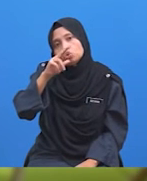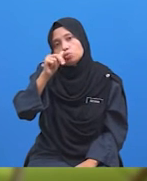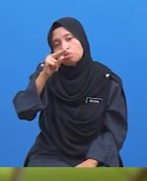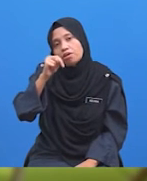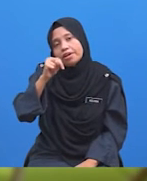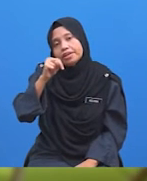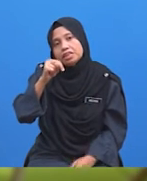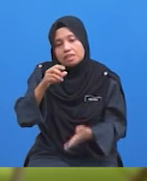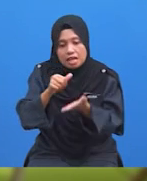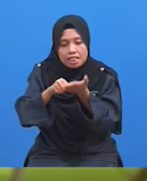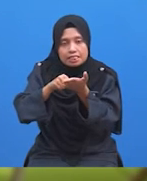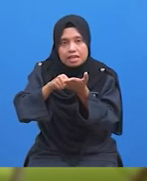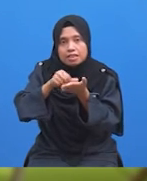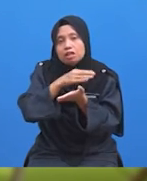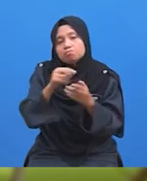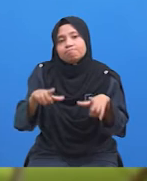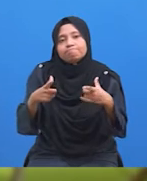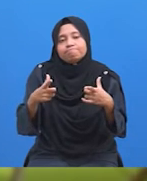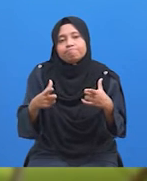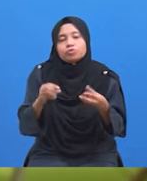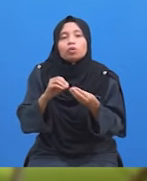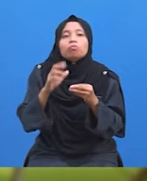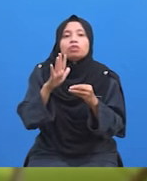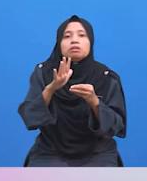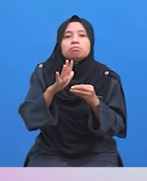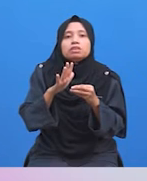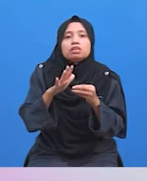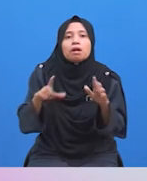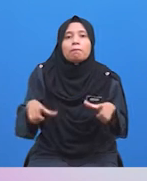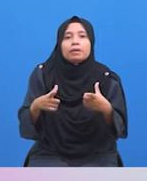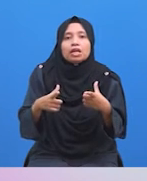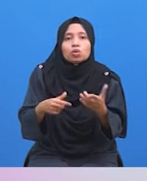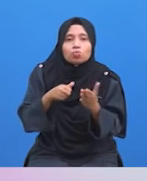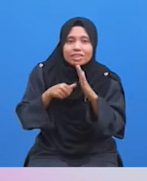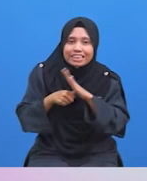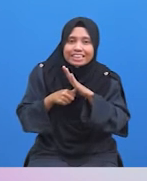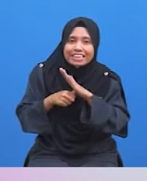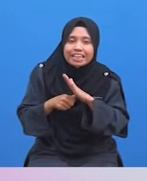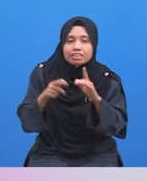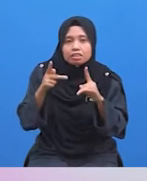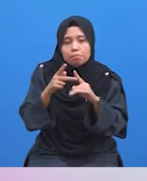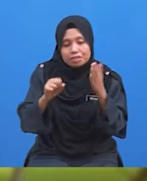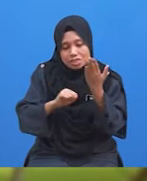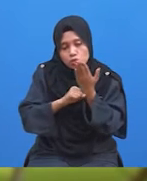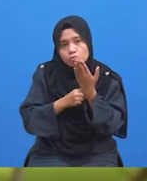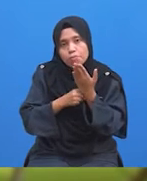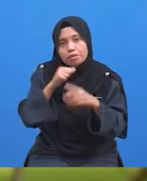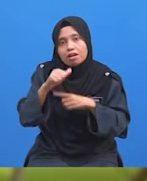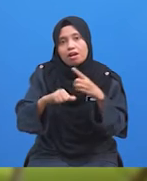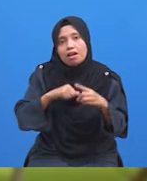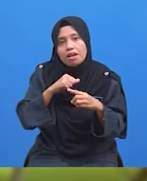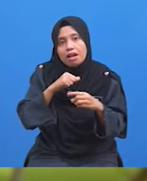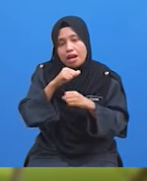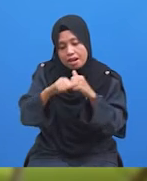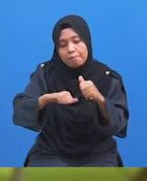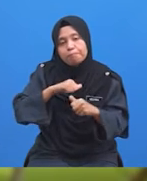penagihan dadah dan sebagainya kelima berlaku tekanan terhadap sumber alam migrasi